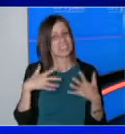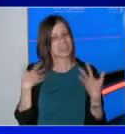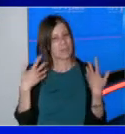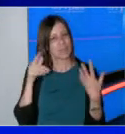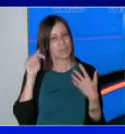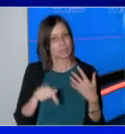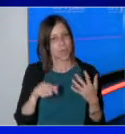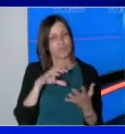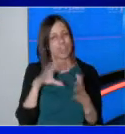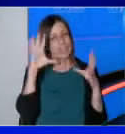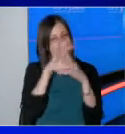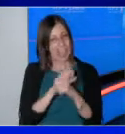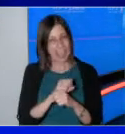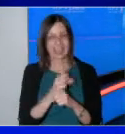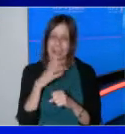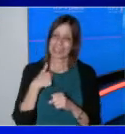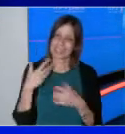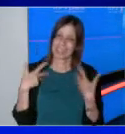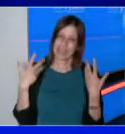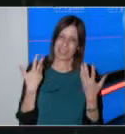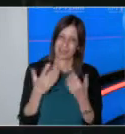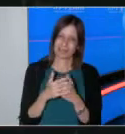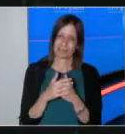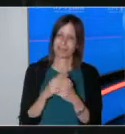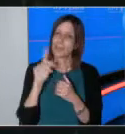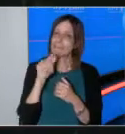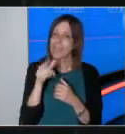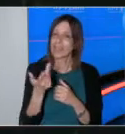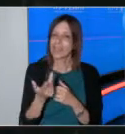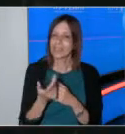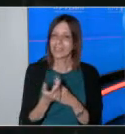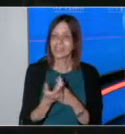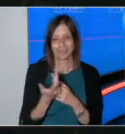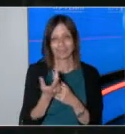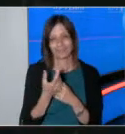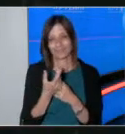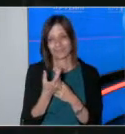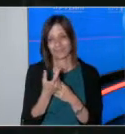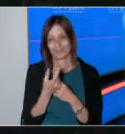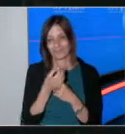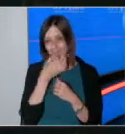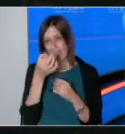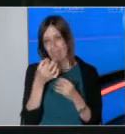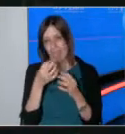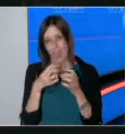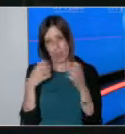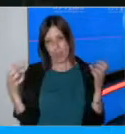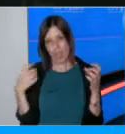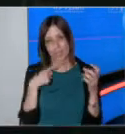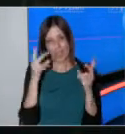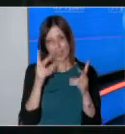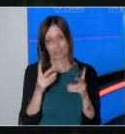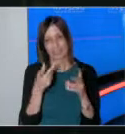פה אצלנו במשכן לילה. גם אני שמחה. מי את? מי אני? שאלה ארוכה, אתה יודע, זה יכול